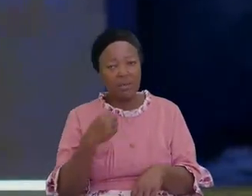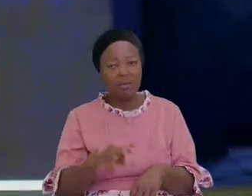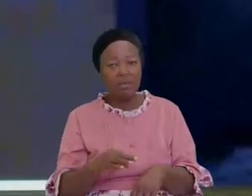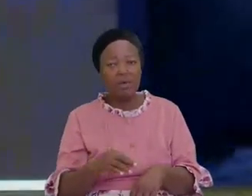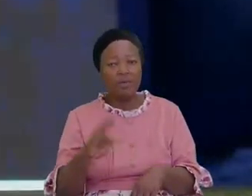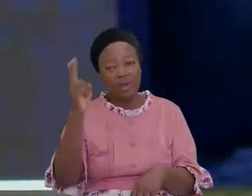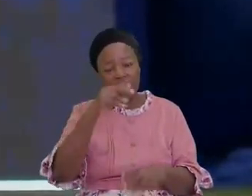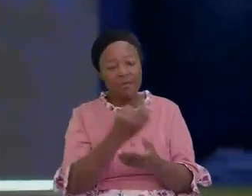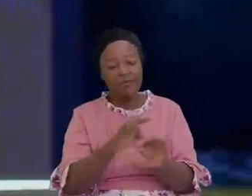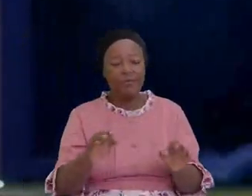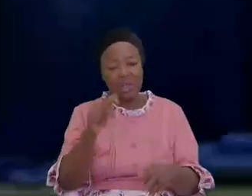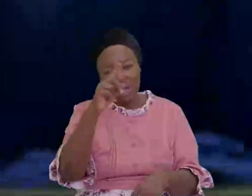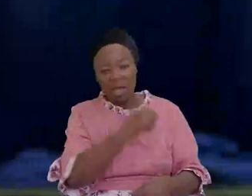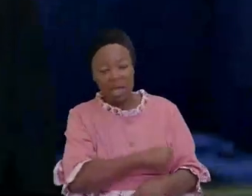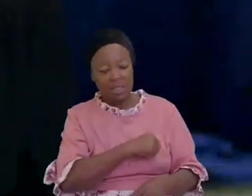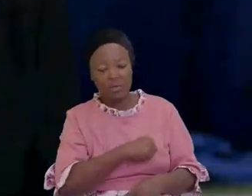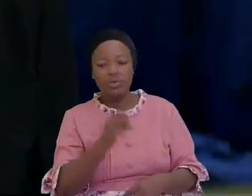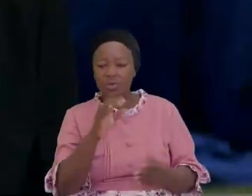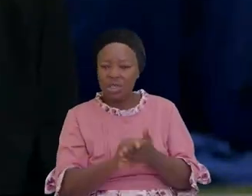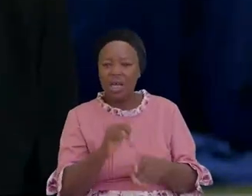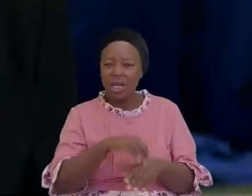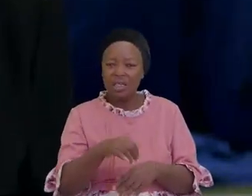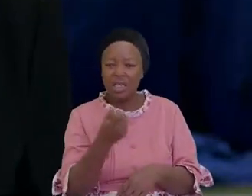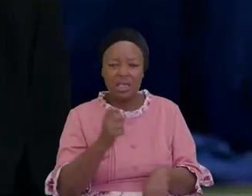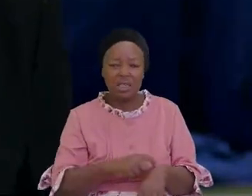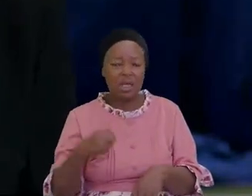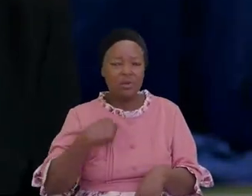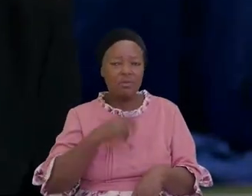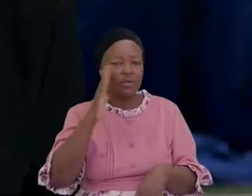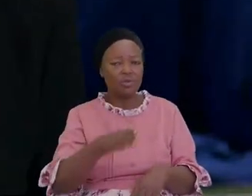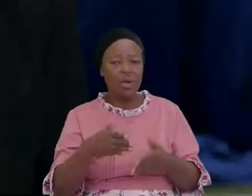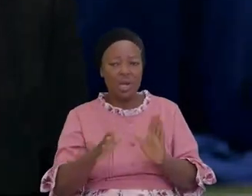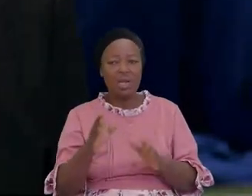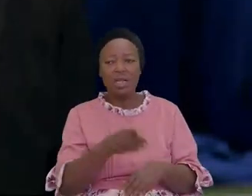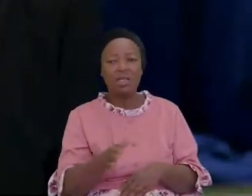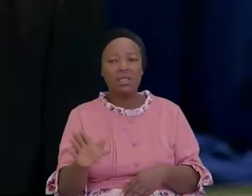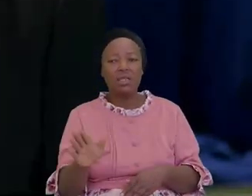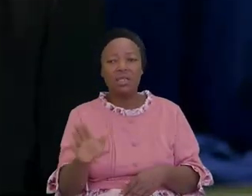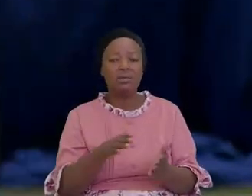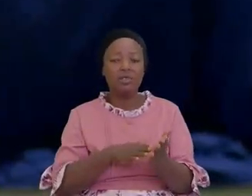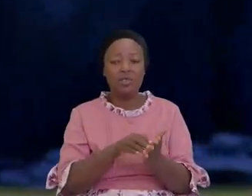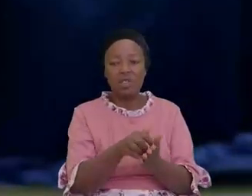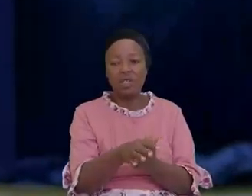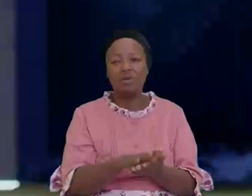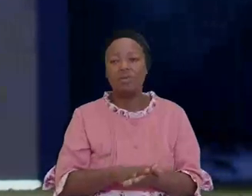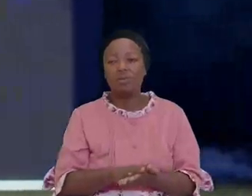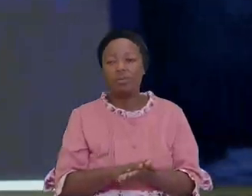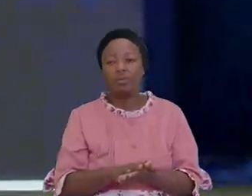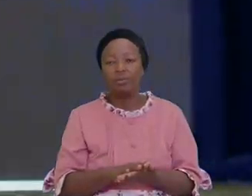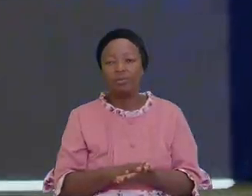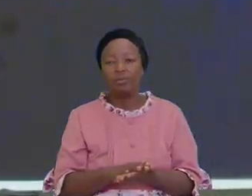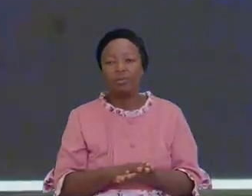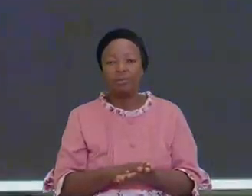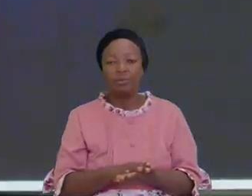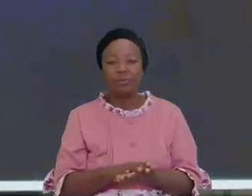de négligence, d'attitude frivole, de peur que nous ne soyons emportés loin de